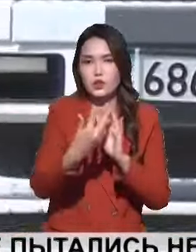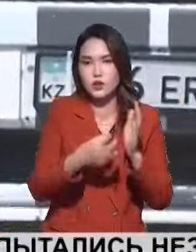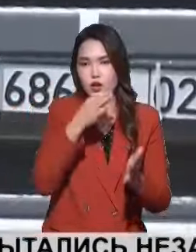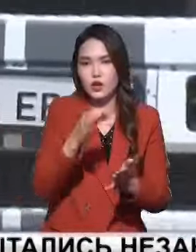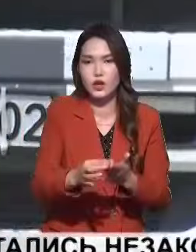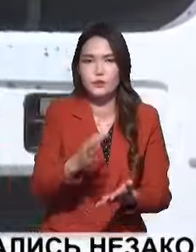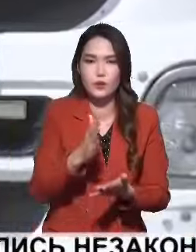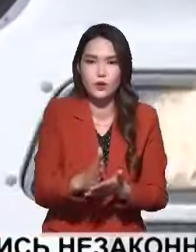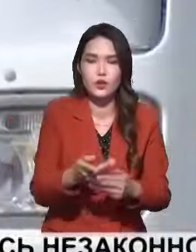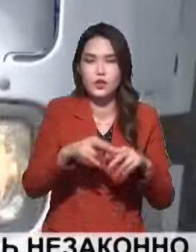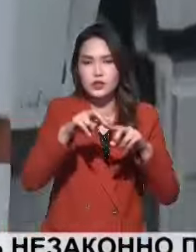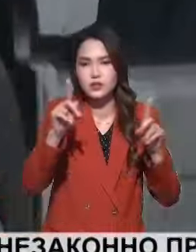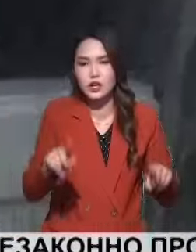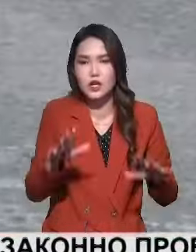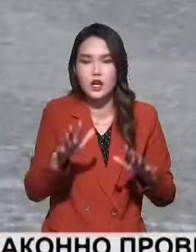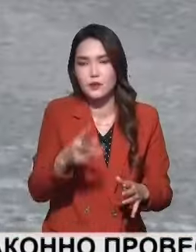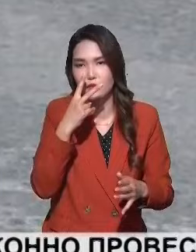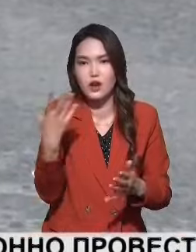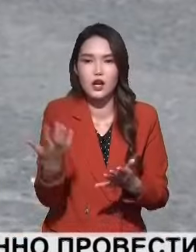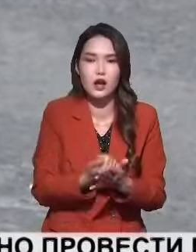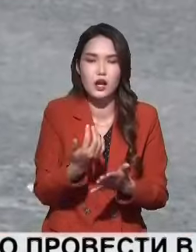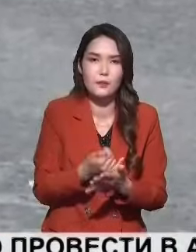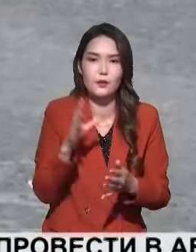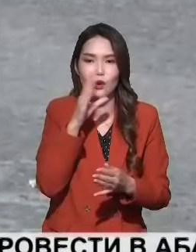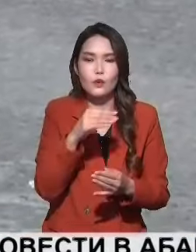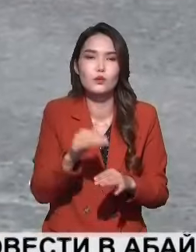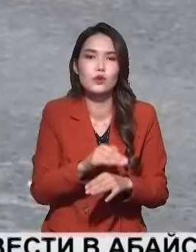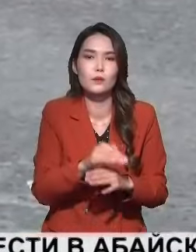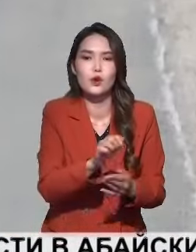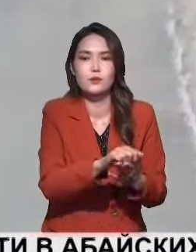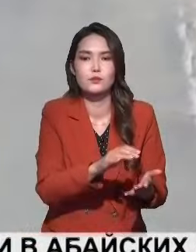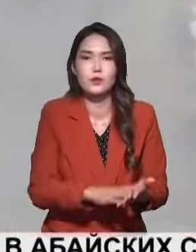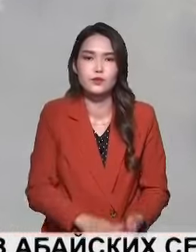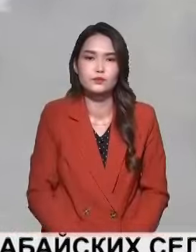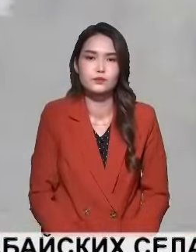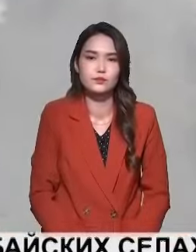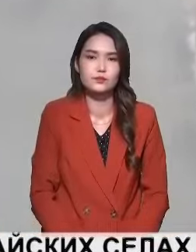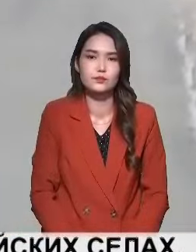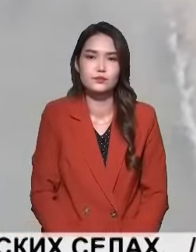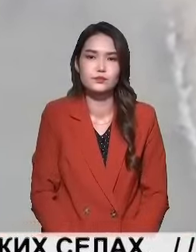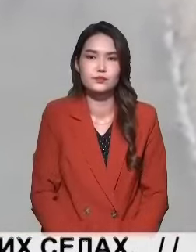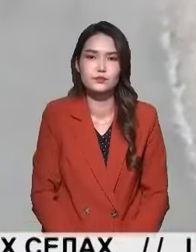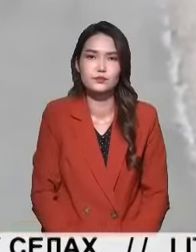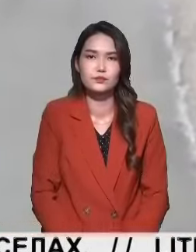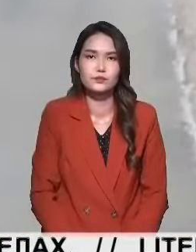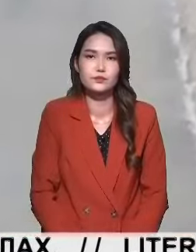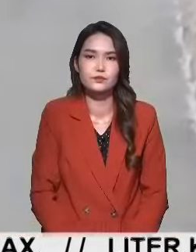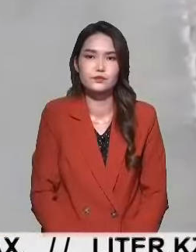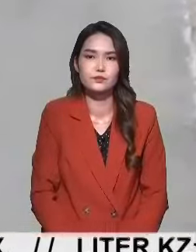помощью этой карты подрядчики смогут найти добросовестных поставщиков. Ольга Литвина, Нуркен Жалмухан, Астана Таймс, Актобе.